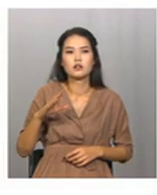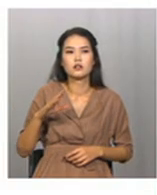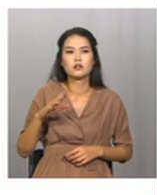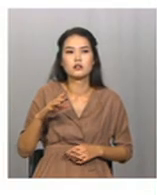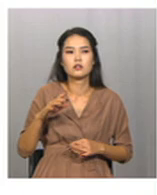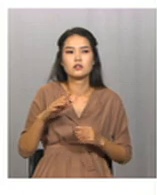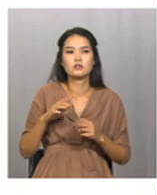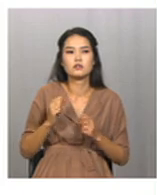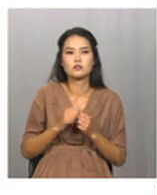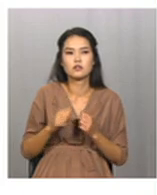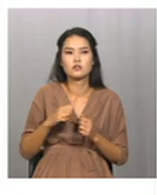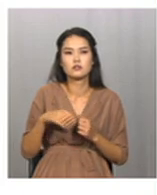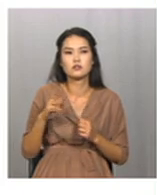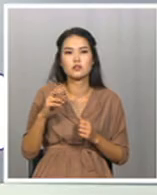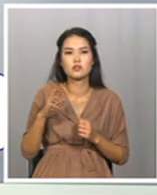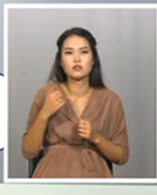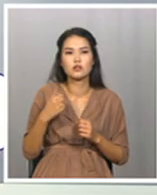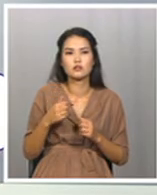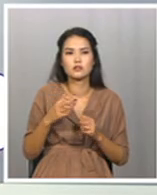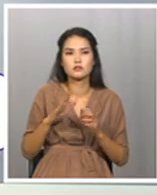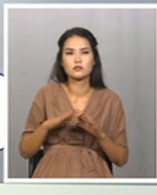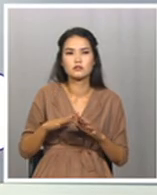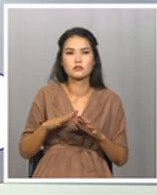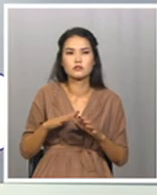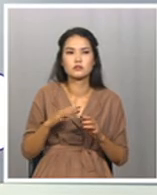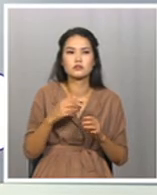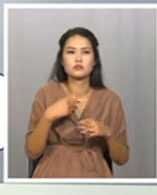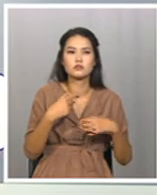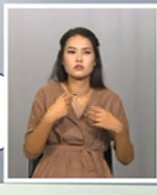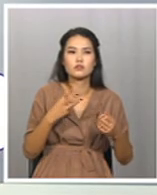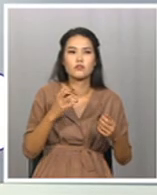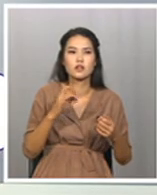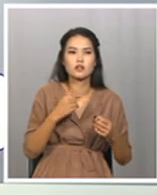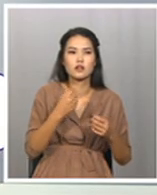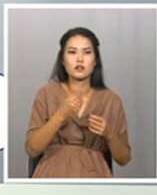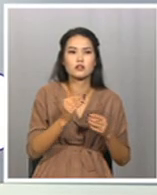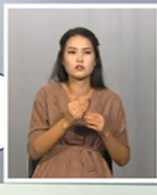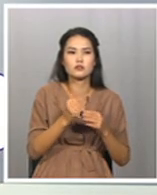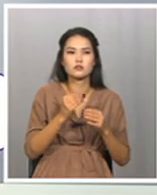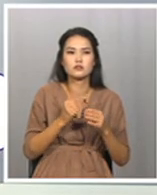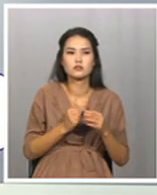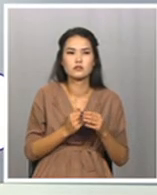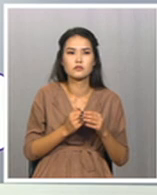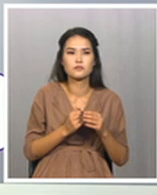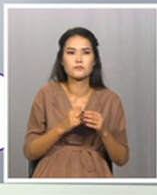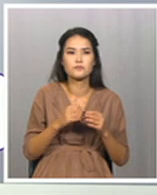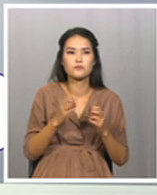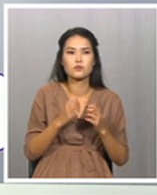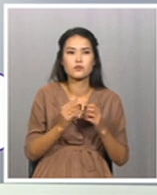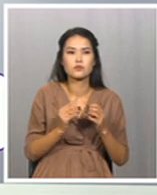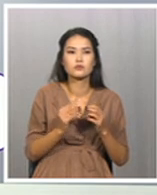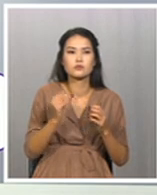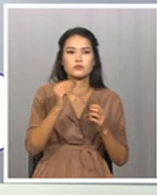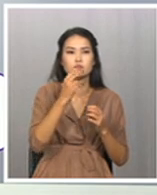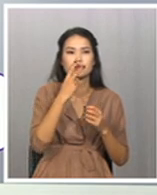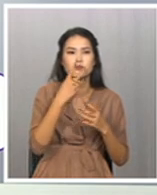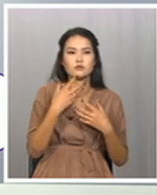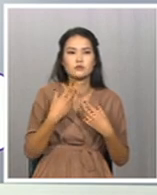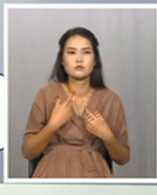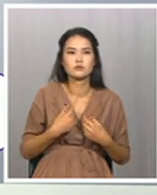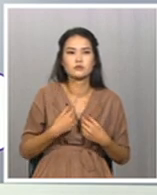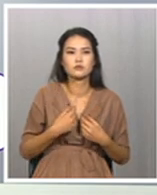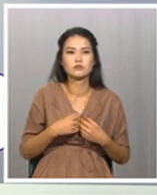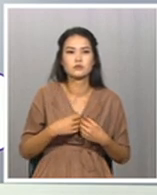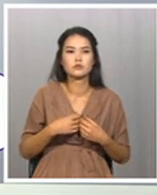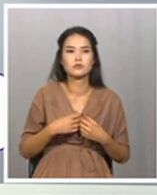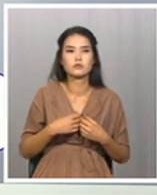Австралия, сонымен бірге Швеция болса, ал 2018 жылы біз алғашқы 12-лікте ол мемлекеттерді көрмей отырмыз.